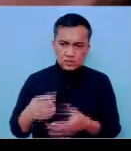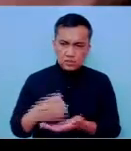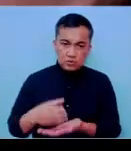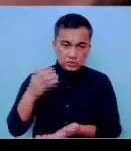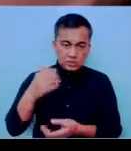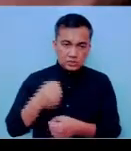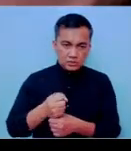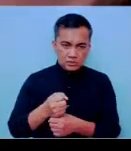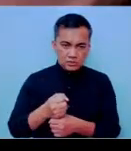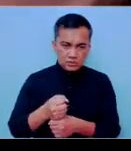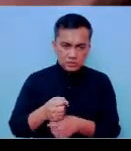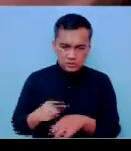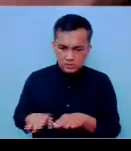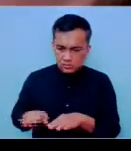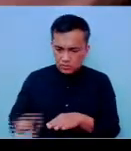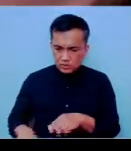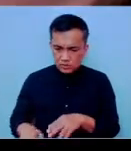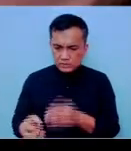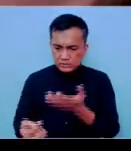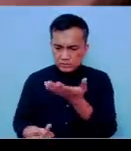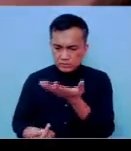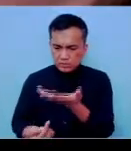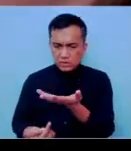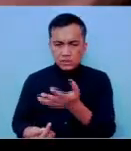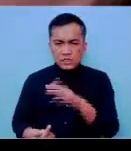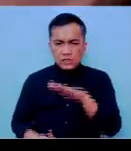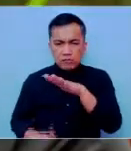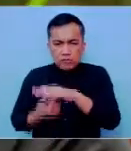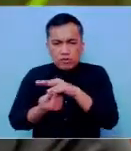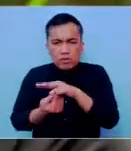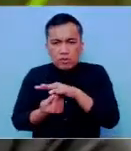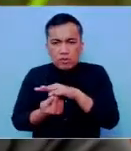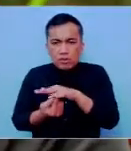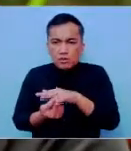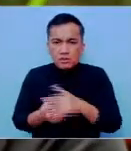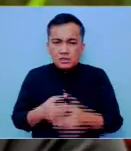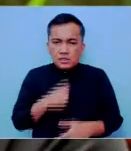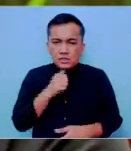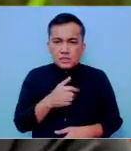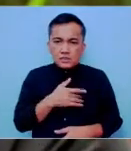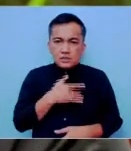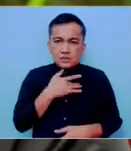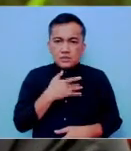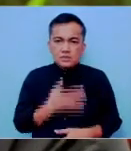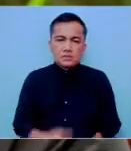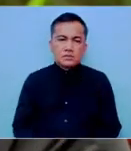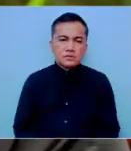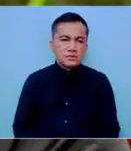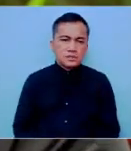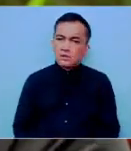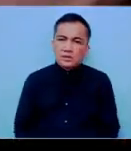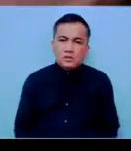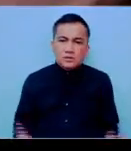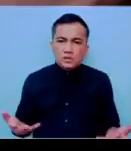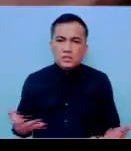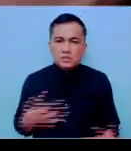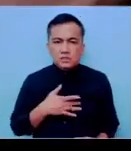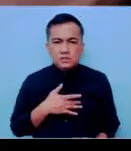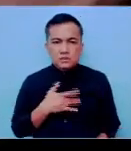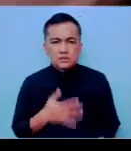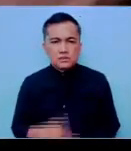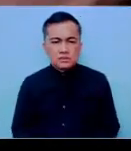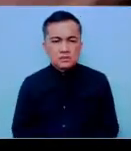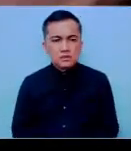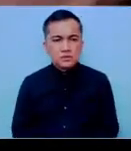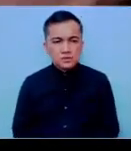nakakaapak ako ng bubog hindi ko na nararamdaman Hindi niyo nararamdaman Hindi ko nararamdaman do ag yung